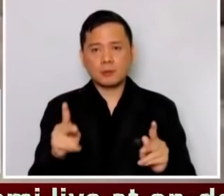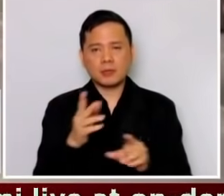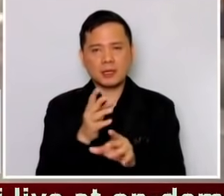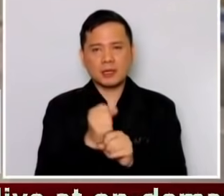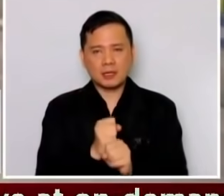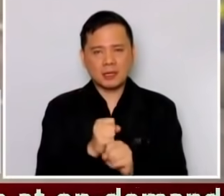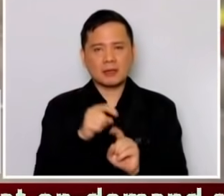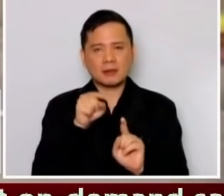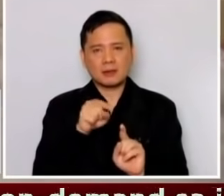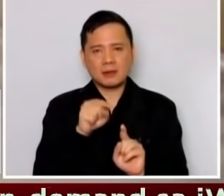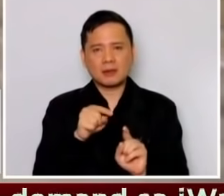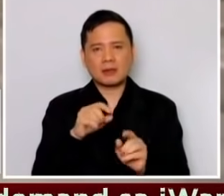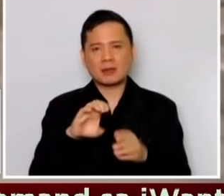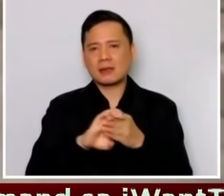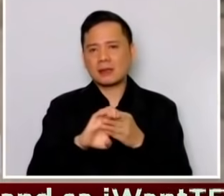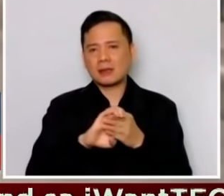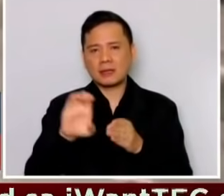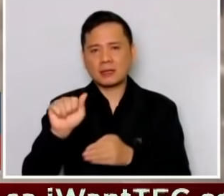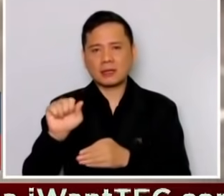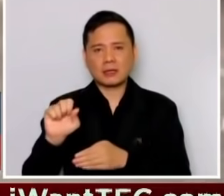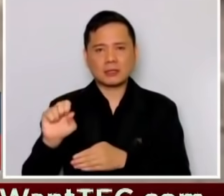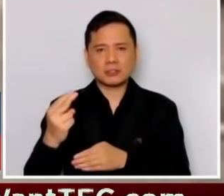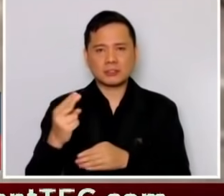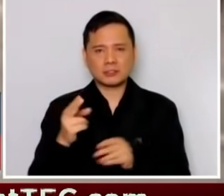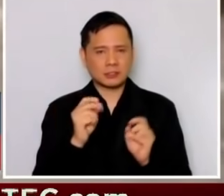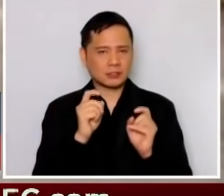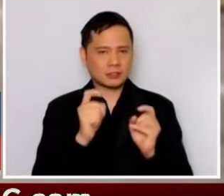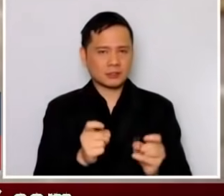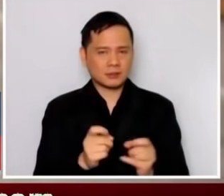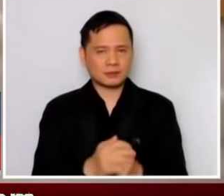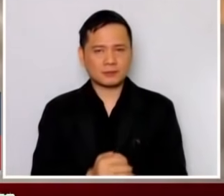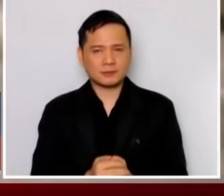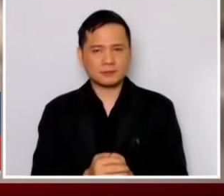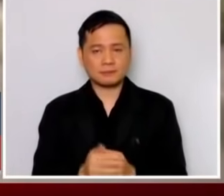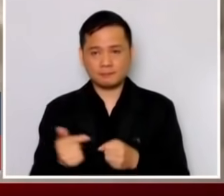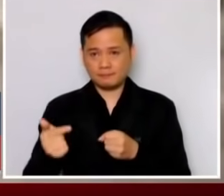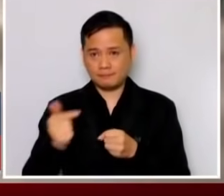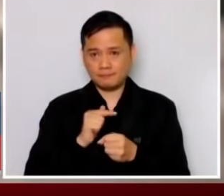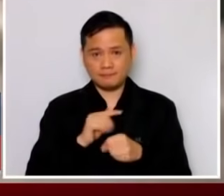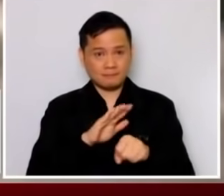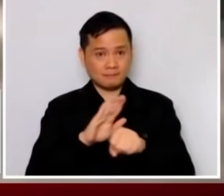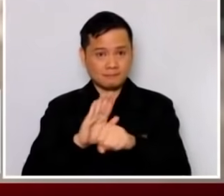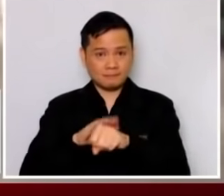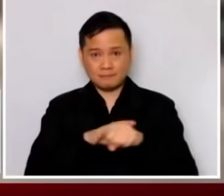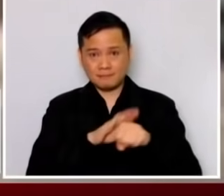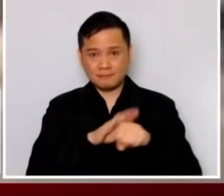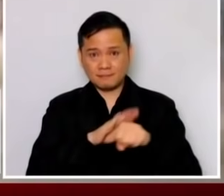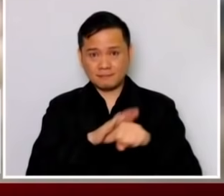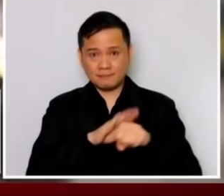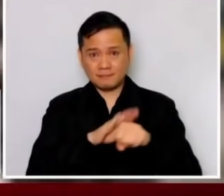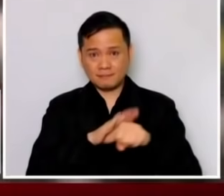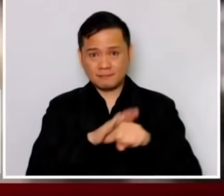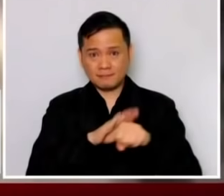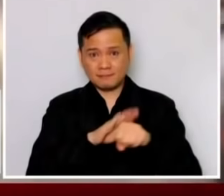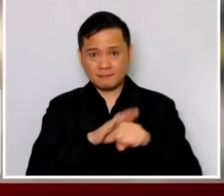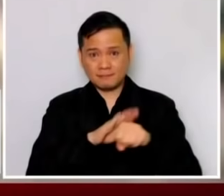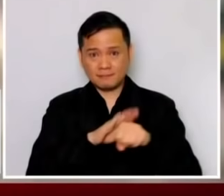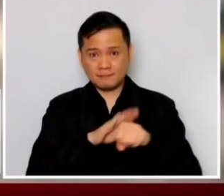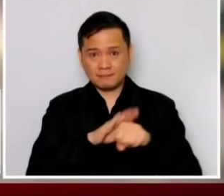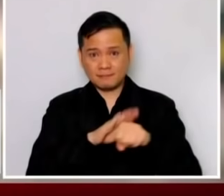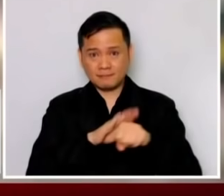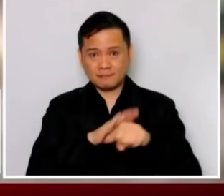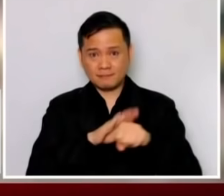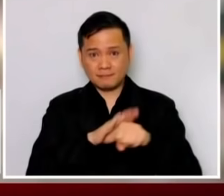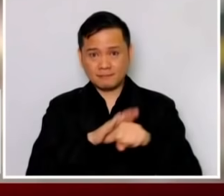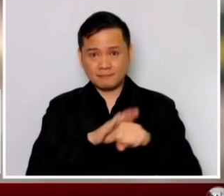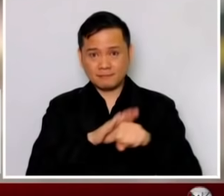May paalala rin ang GSIS at SSS sa kanilang mga pensioners para sa taunang pagpapakita ng mga pensyonado sa kanila